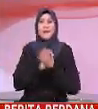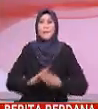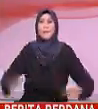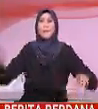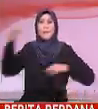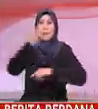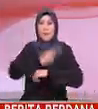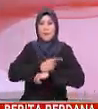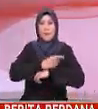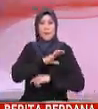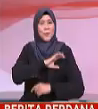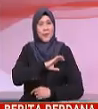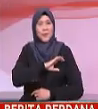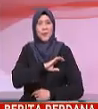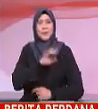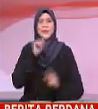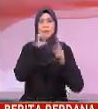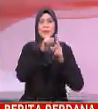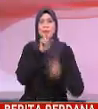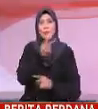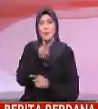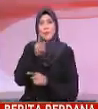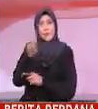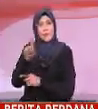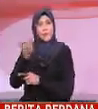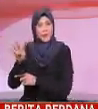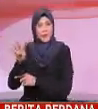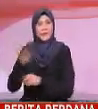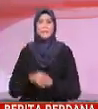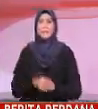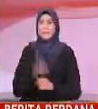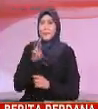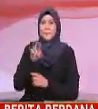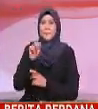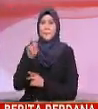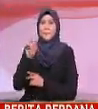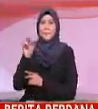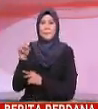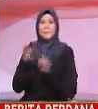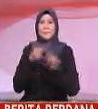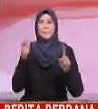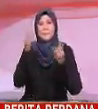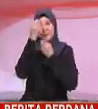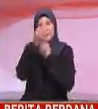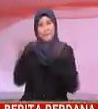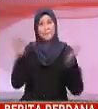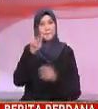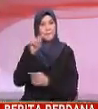Polis yang ke-214. Ravin Sanmugam, Berita RTM.